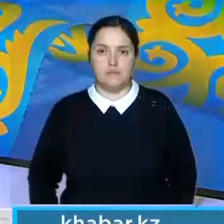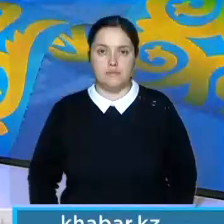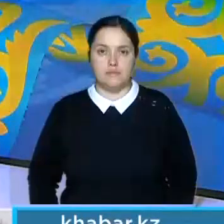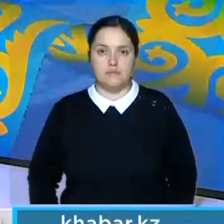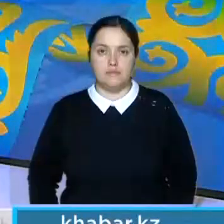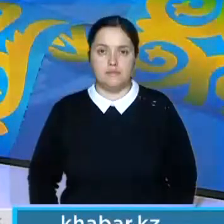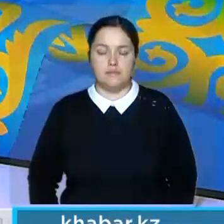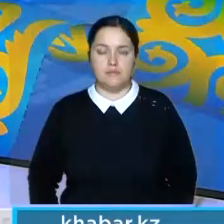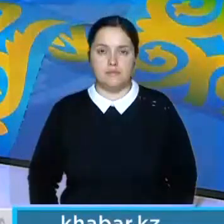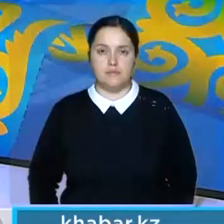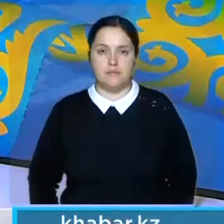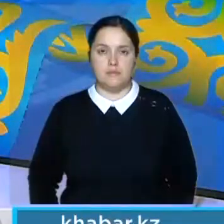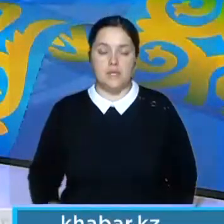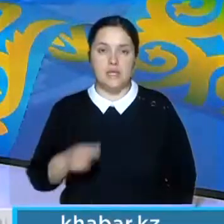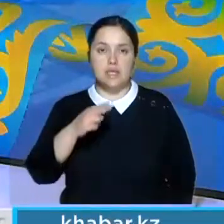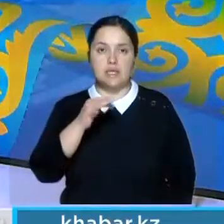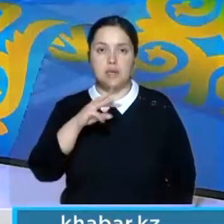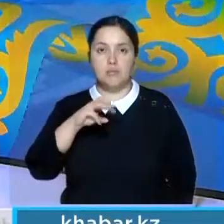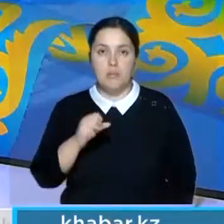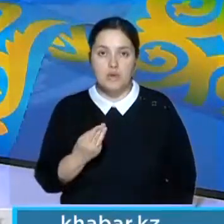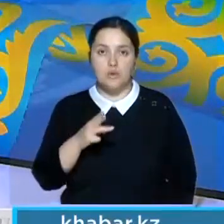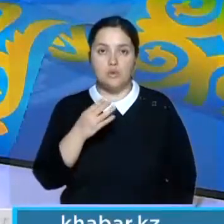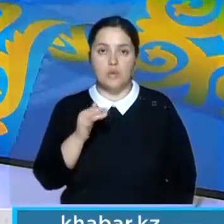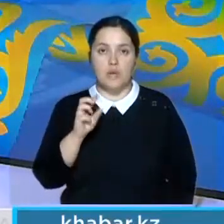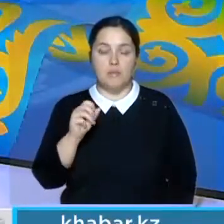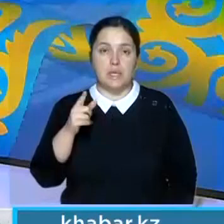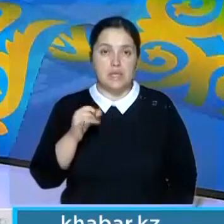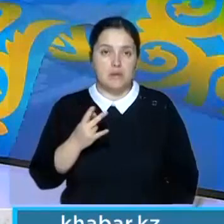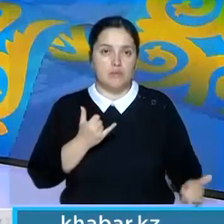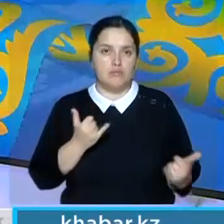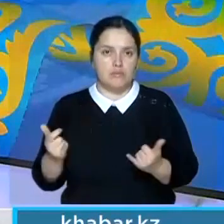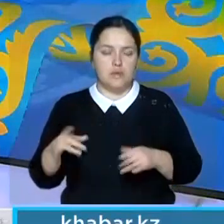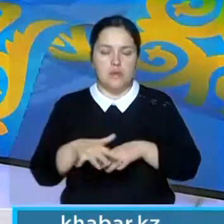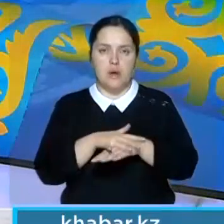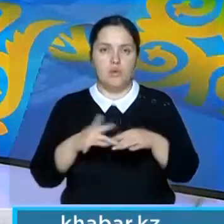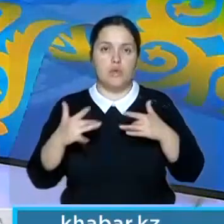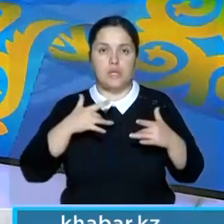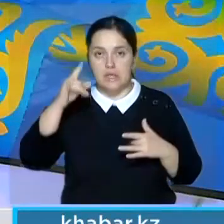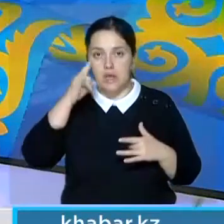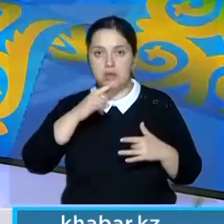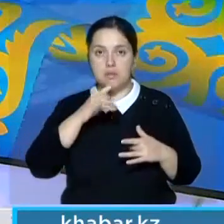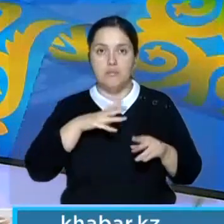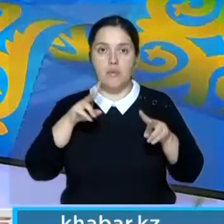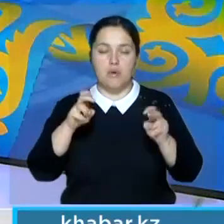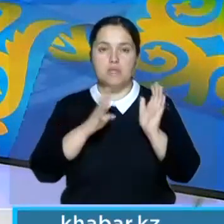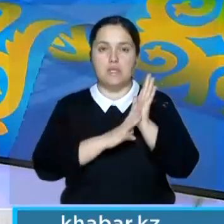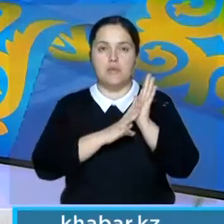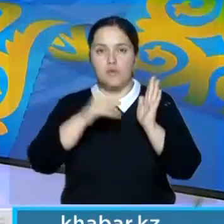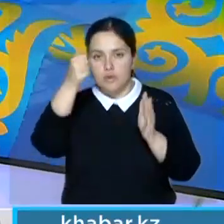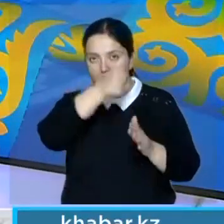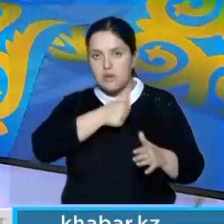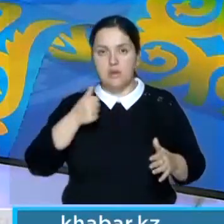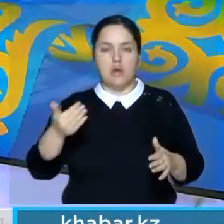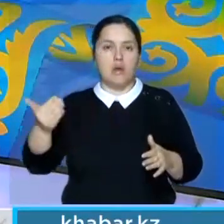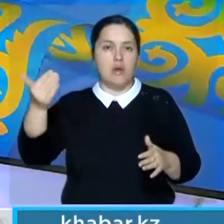Сейчас вернемся к главной теме выпуска. Димаш Кудайберген удостоен звания народного артиста Казахстана. Последний раз этот статус присваивали в конце